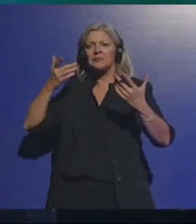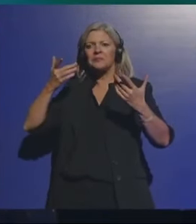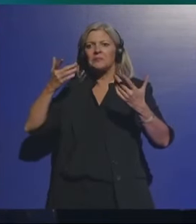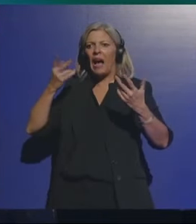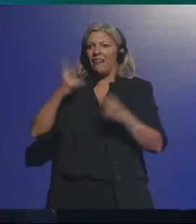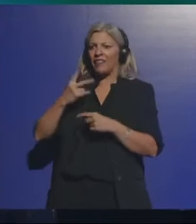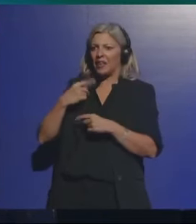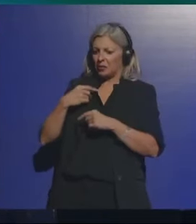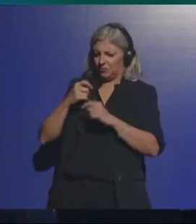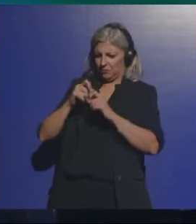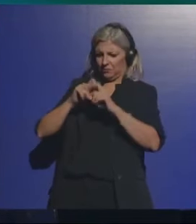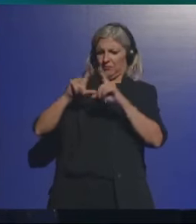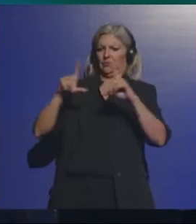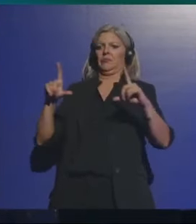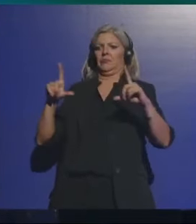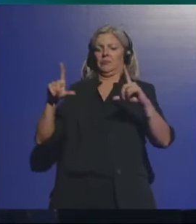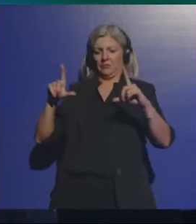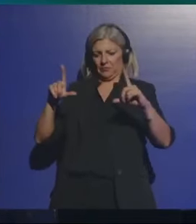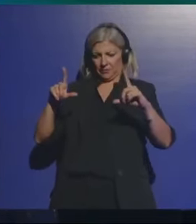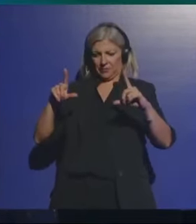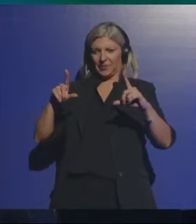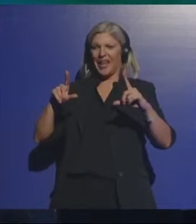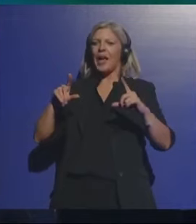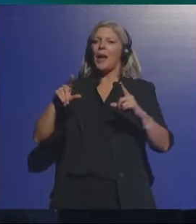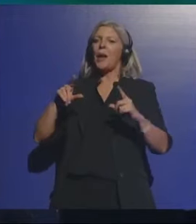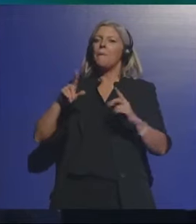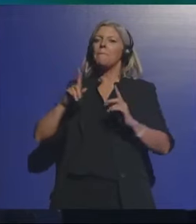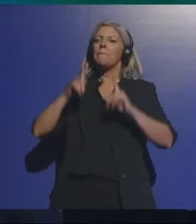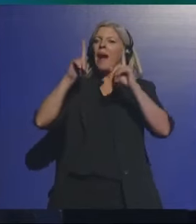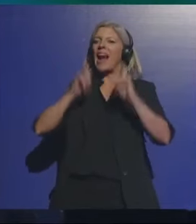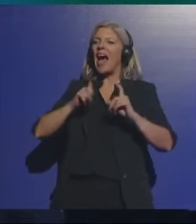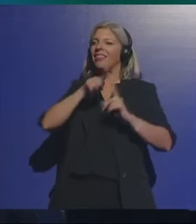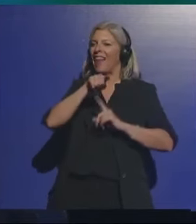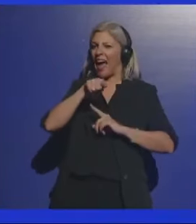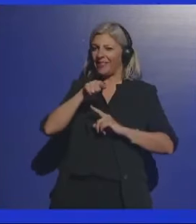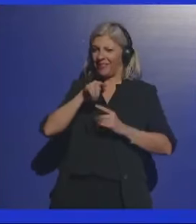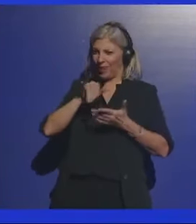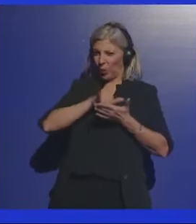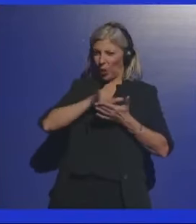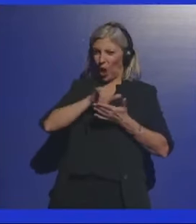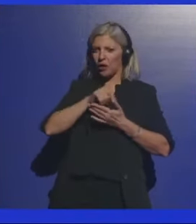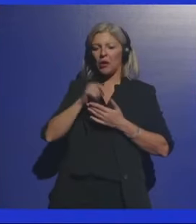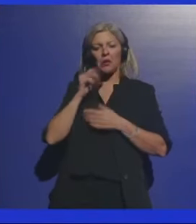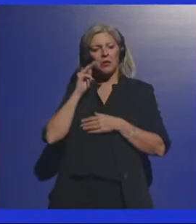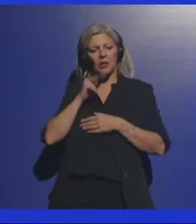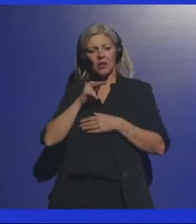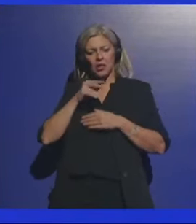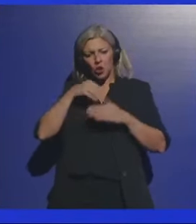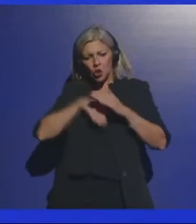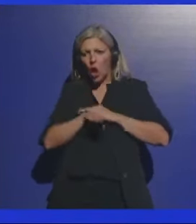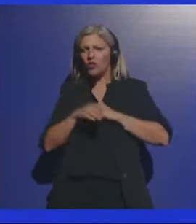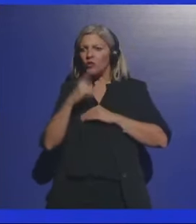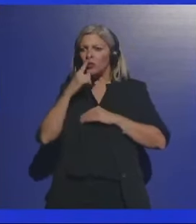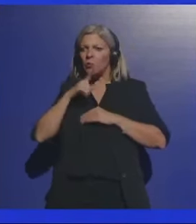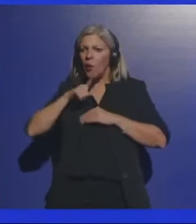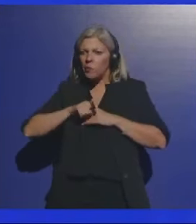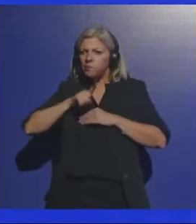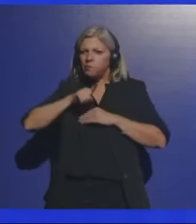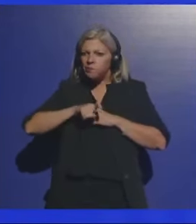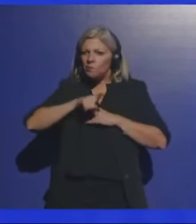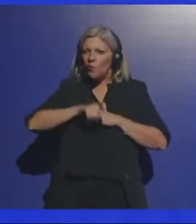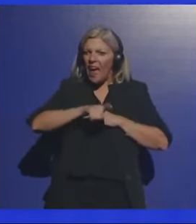e compare sta lastra di Manhattan dove c'era una cosa tipo un vermone sotto fatto